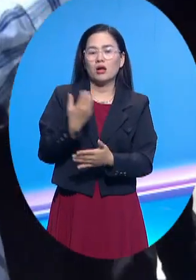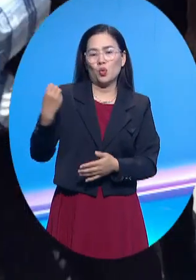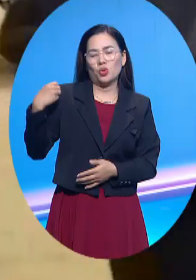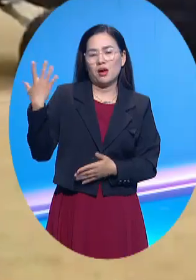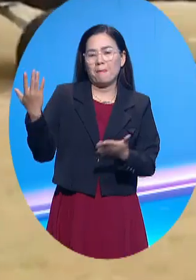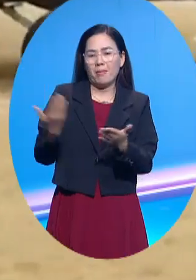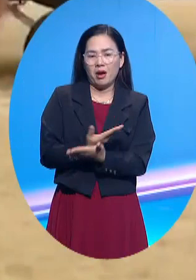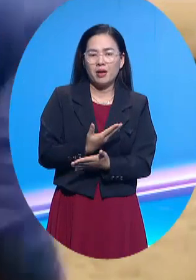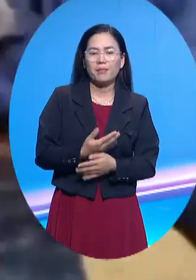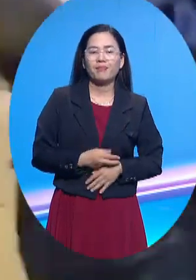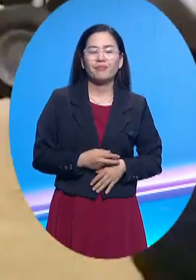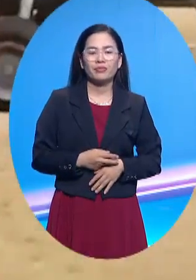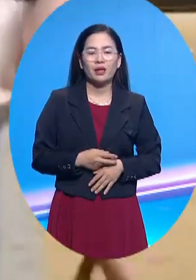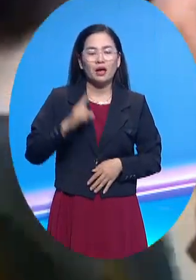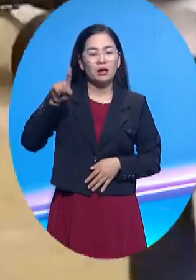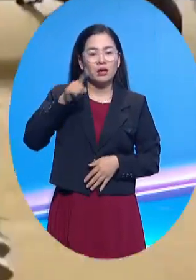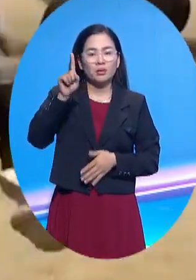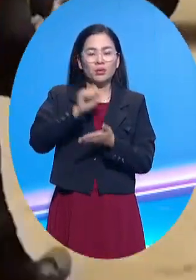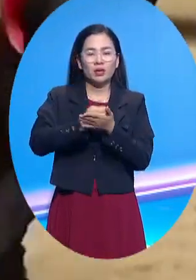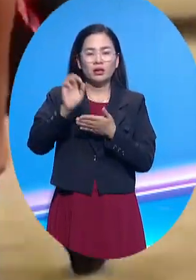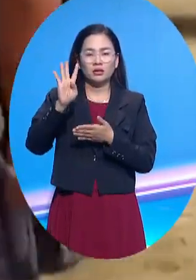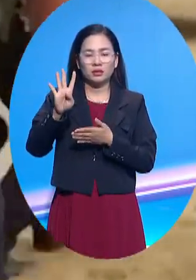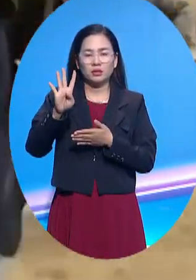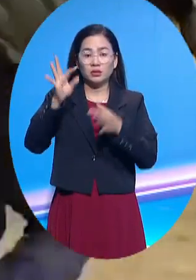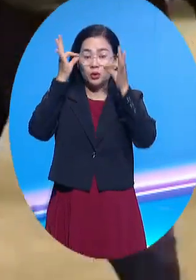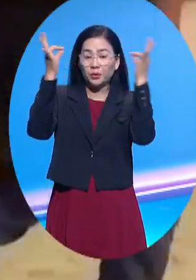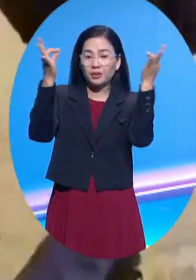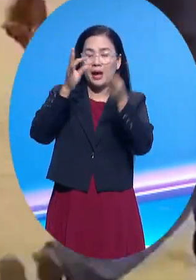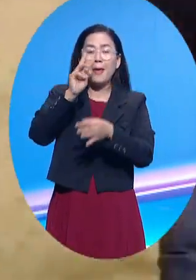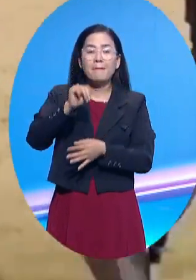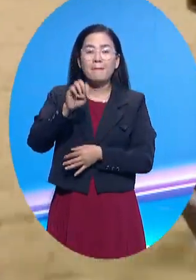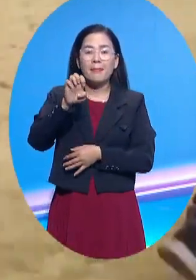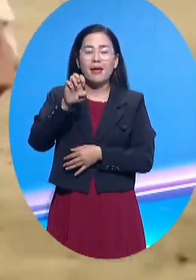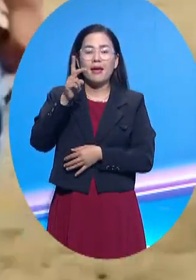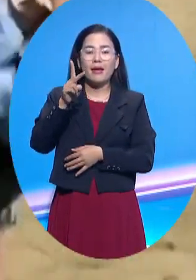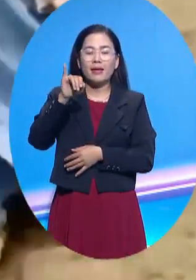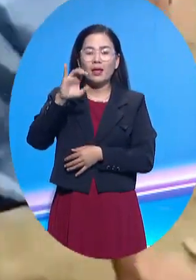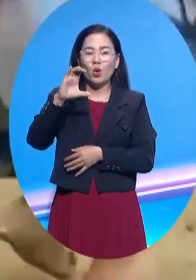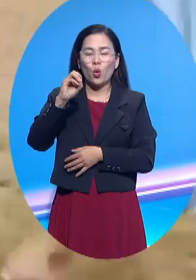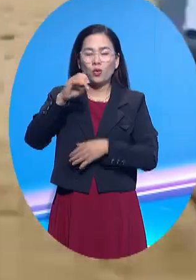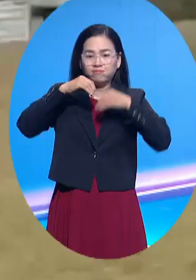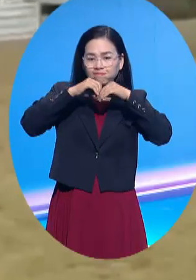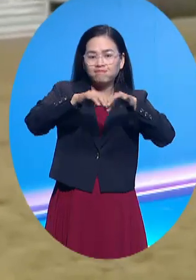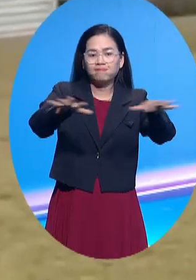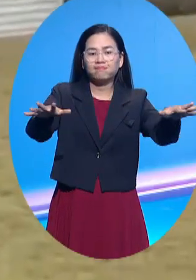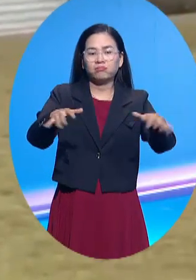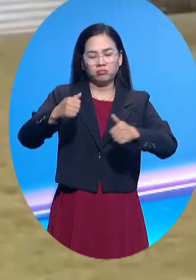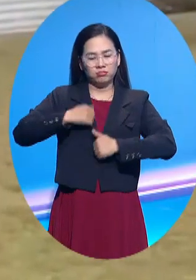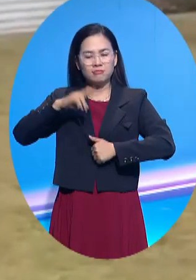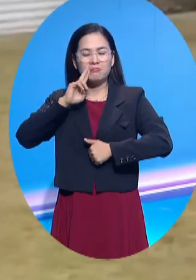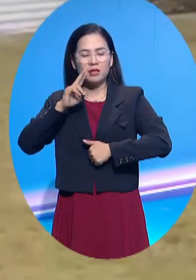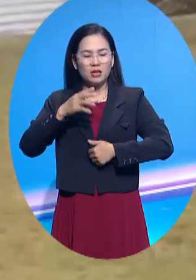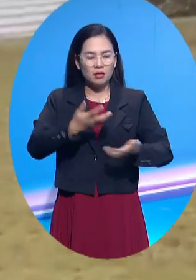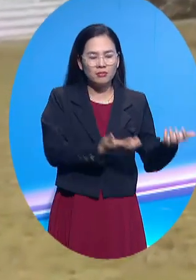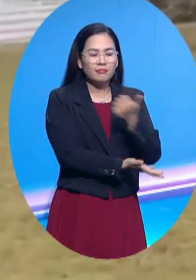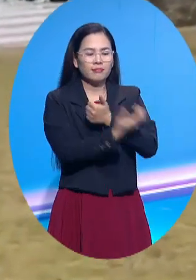thống trong ngày 0 tháng 4 Tổng thống Mexico andres Manuel Lopez abad thông báo Lực Lượng Hải quân đã sơ tán thành công